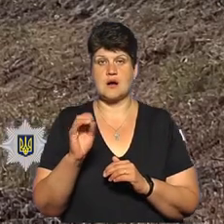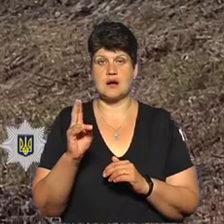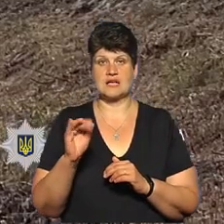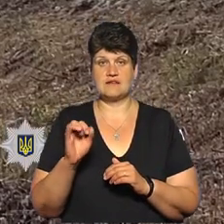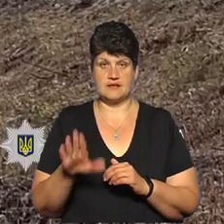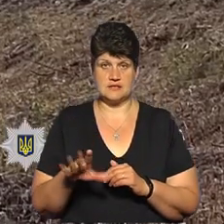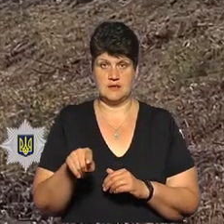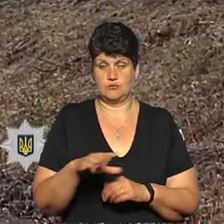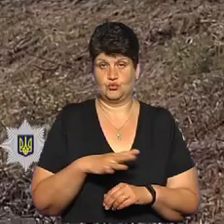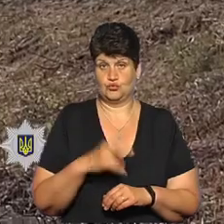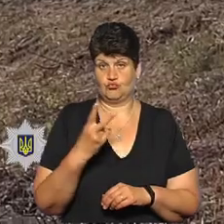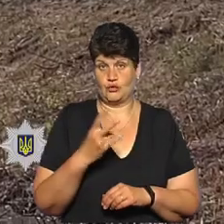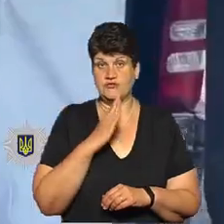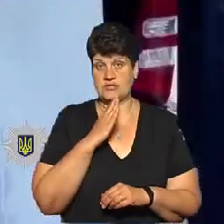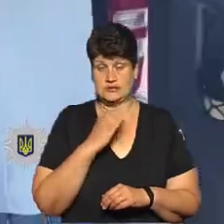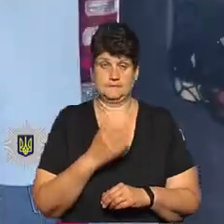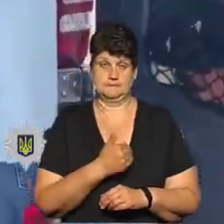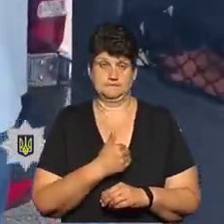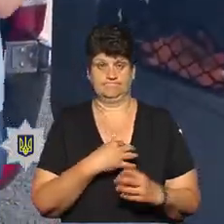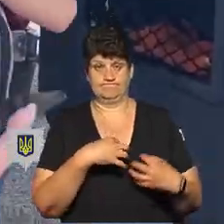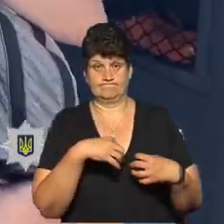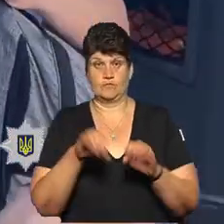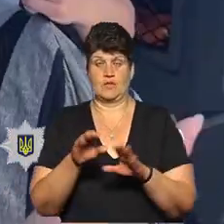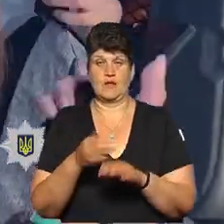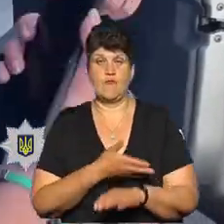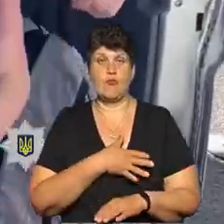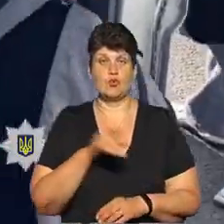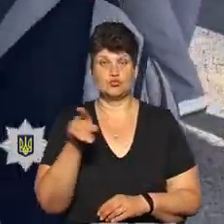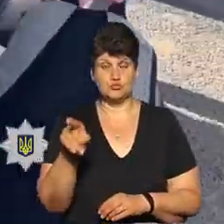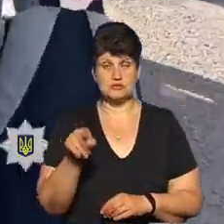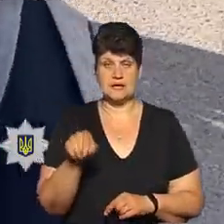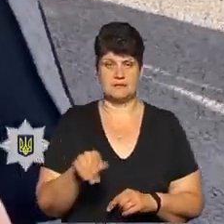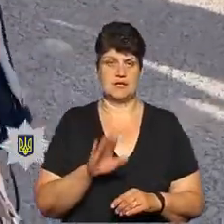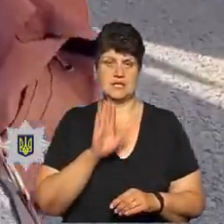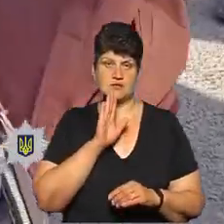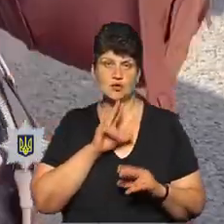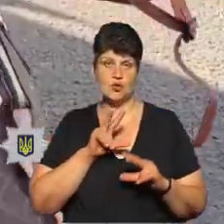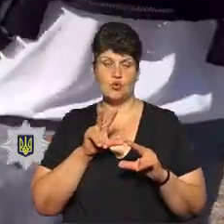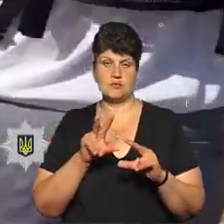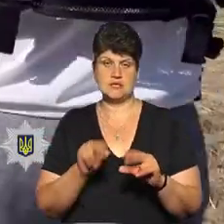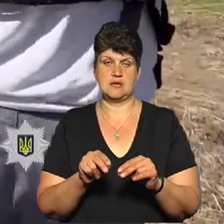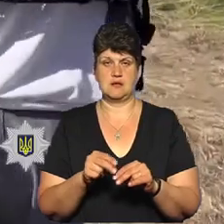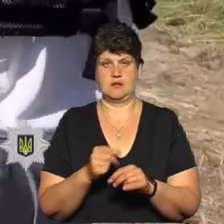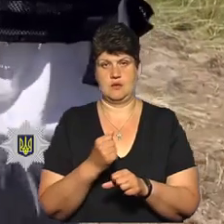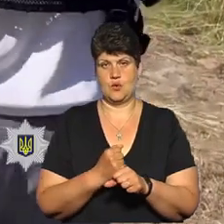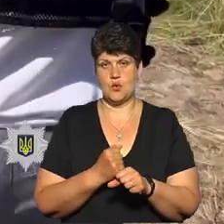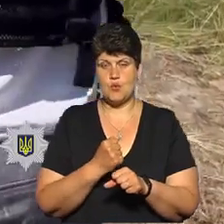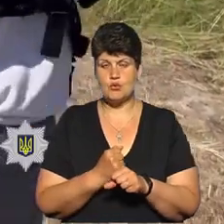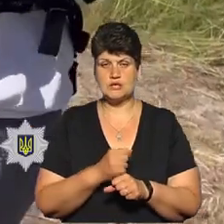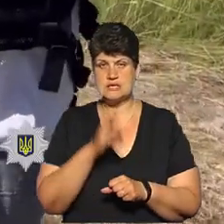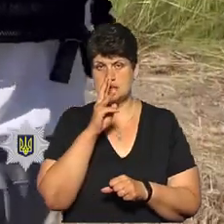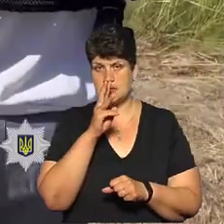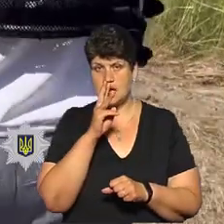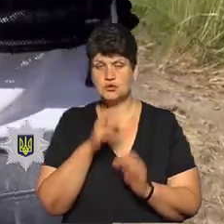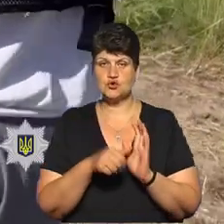підозрювані намагалися вивезти до Польщі. Там дівчатам обіцяли роботу в ескорті та зарплату 600 злотих за годину.